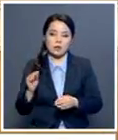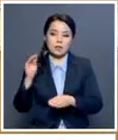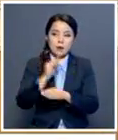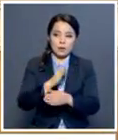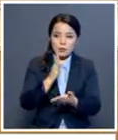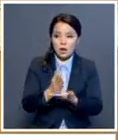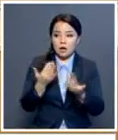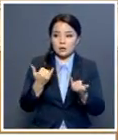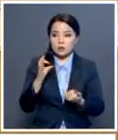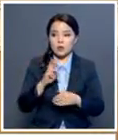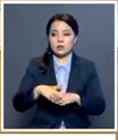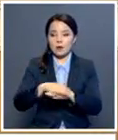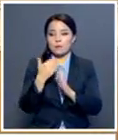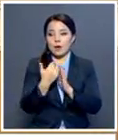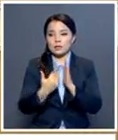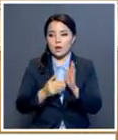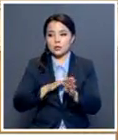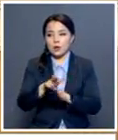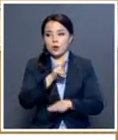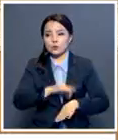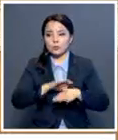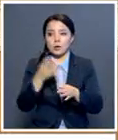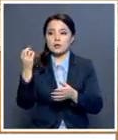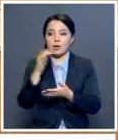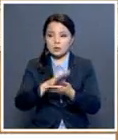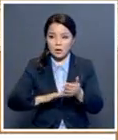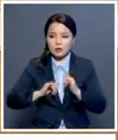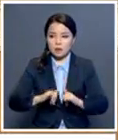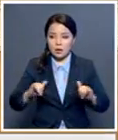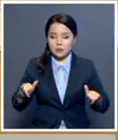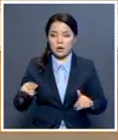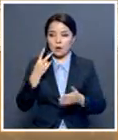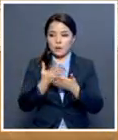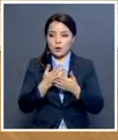Осылайша біз әлеуметтік бағдарламаларды жалғастырып қана қоймай, оларды кеңейте түсуге